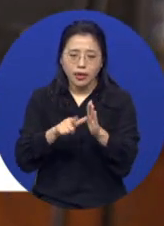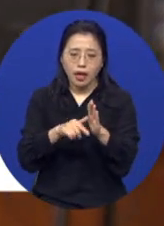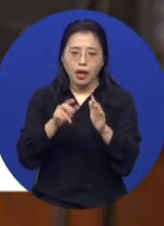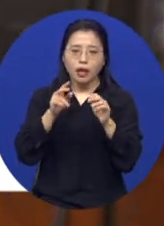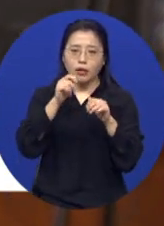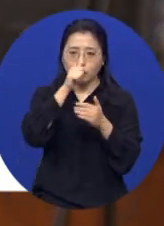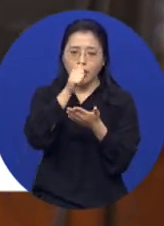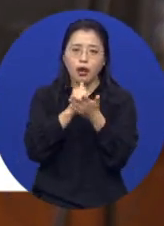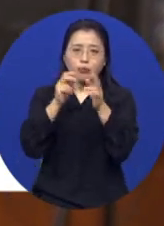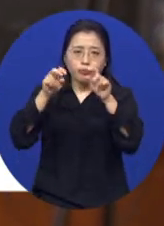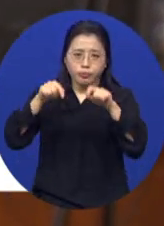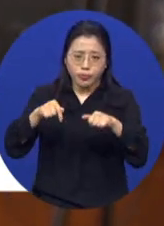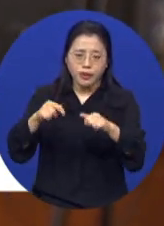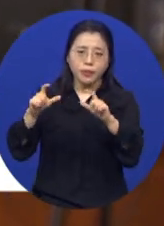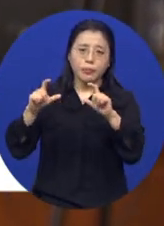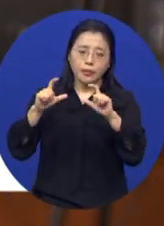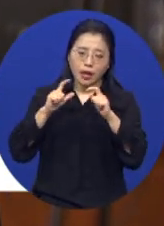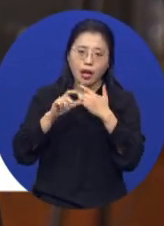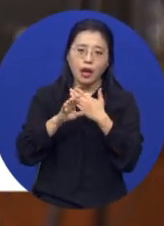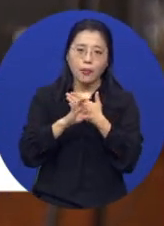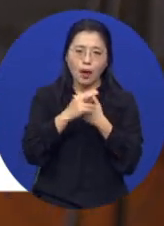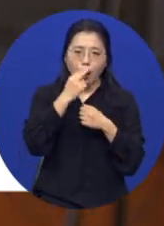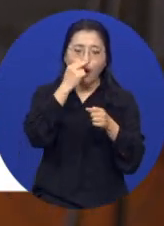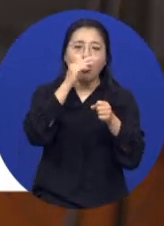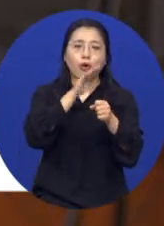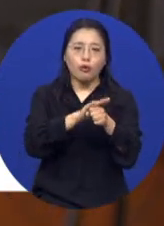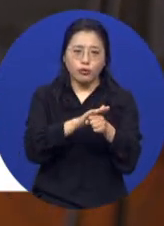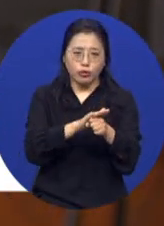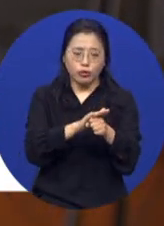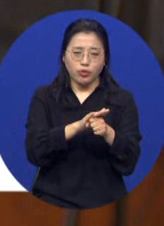4.3의 억울한 한을 풀게 되면